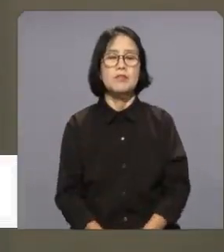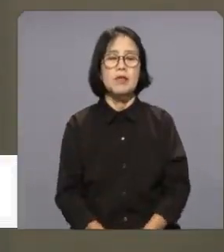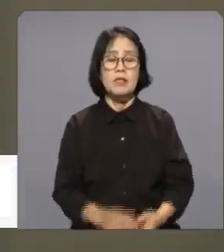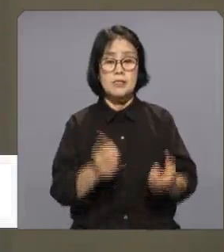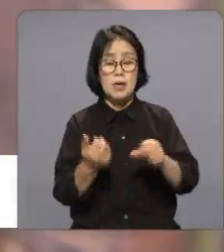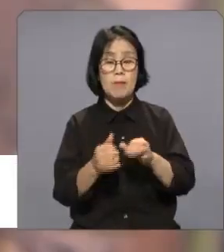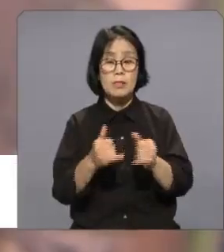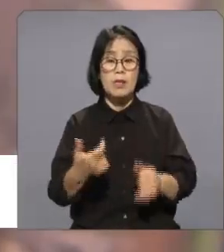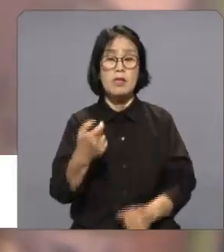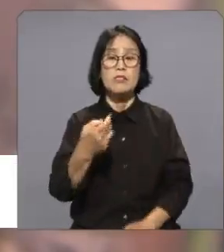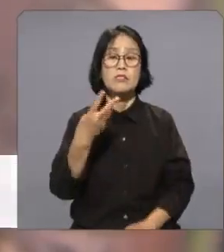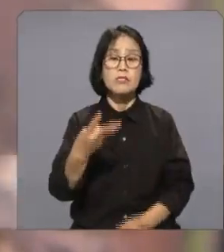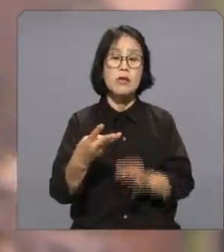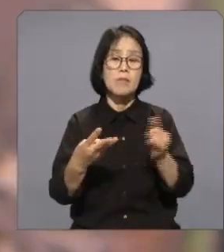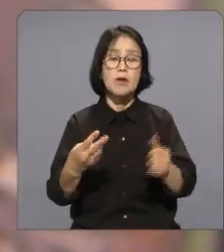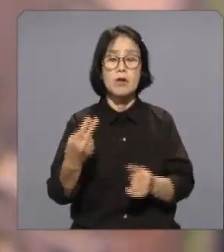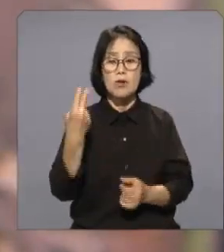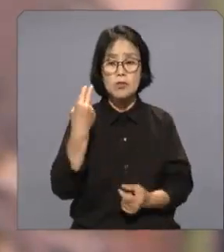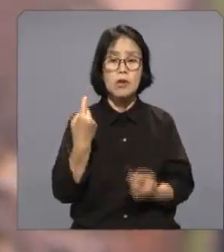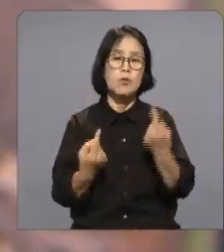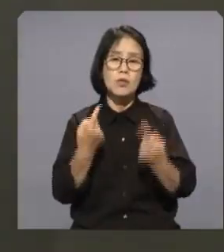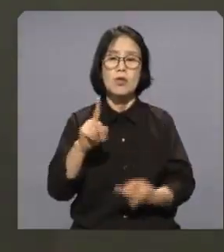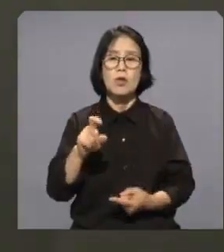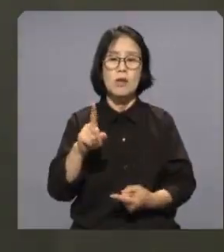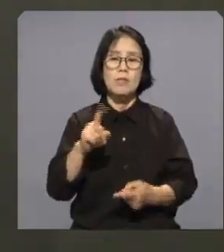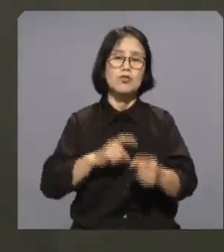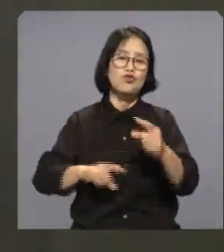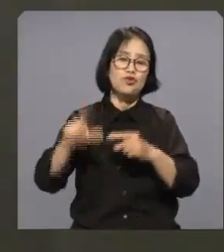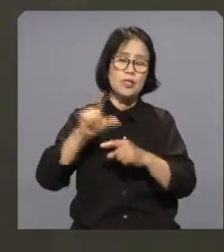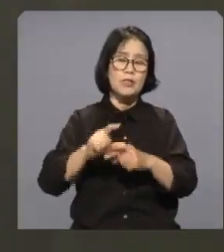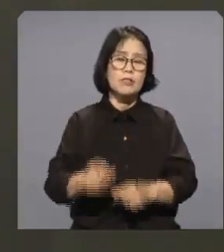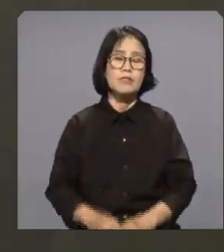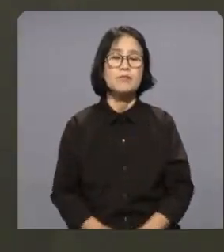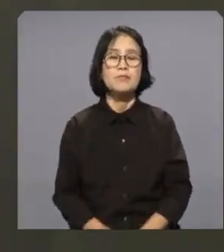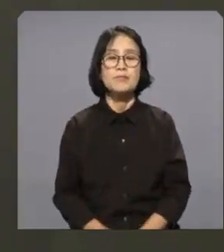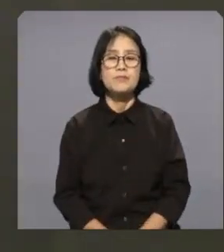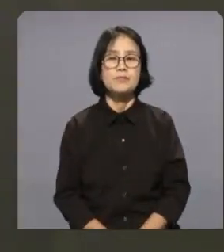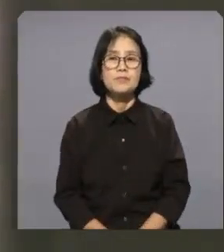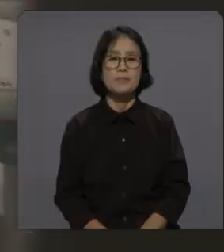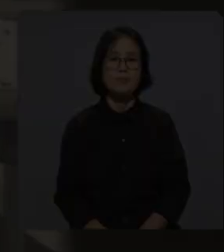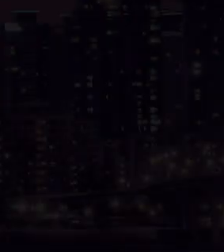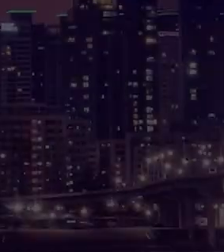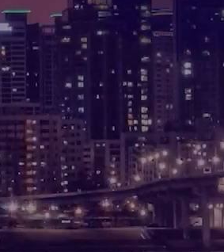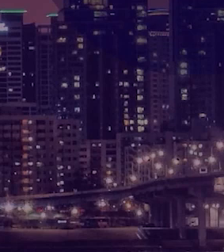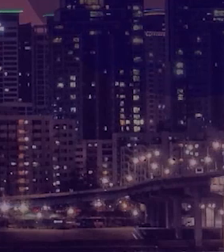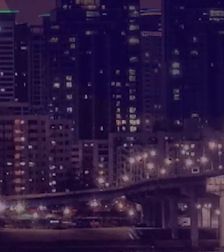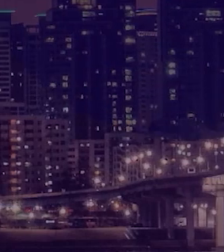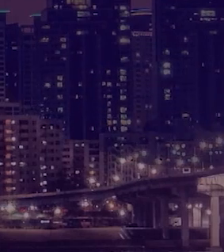사망자는 63명으로 어제보다 11명이 늘었습니다. OBS 뉴스 이재상입니다.